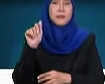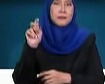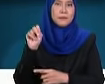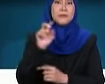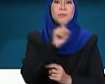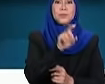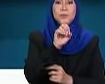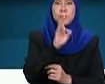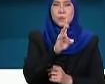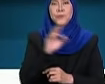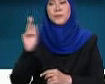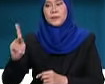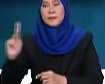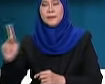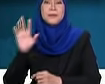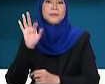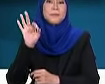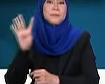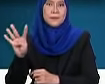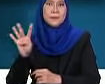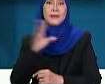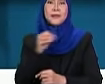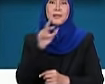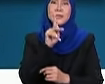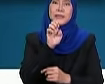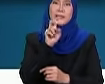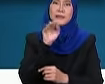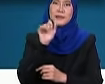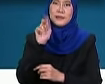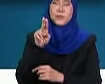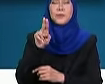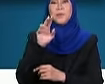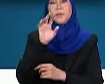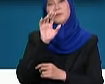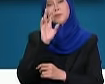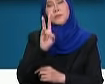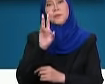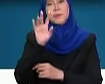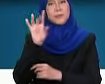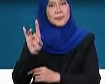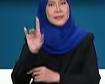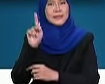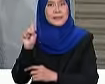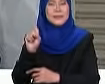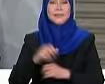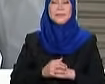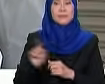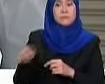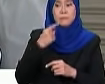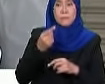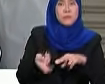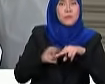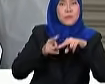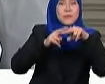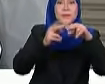107s Kota Kinabalu 94 dan keningau 78 cash menurut Datu masih deh peningkatan drastis